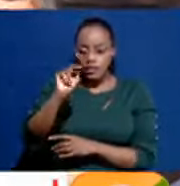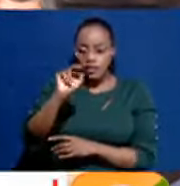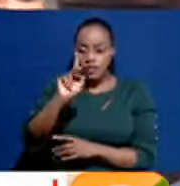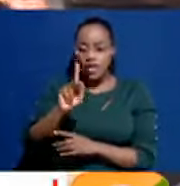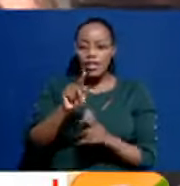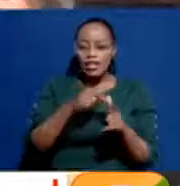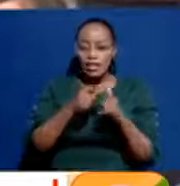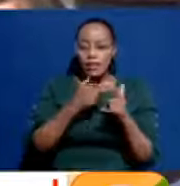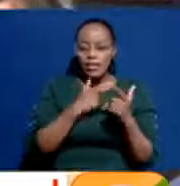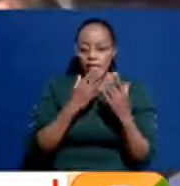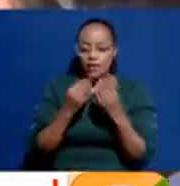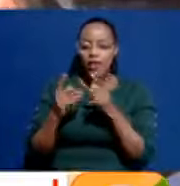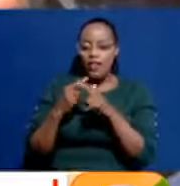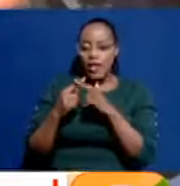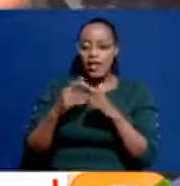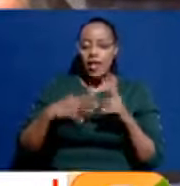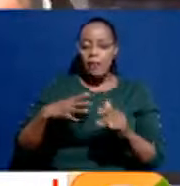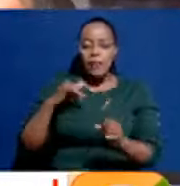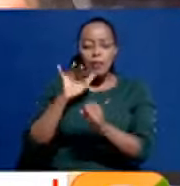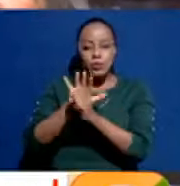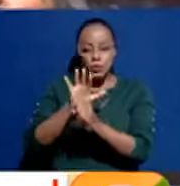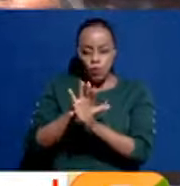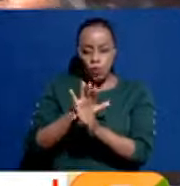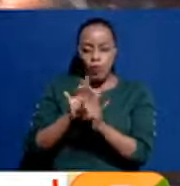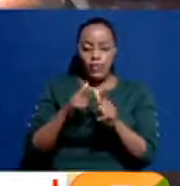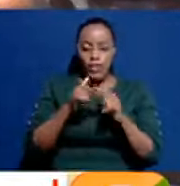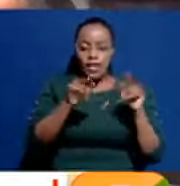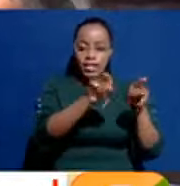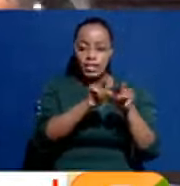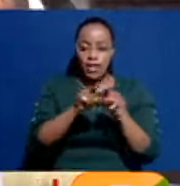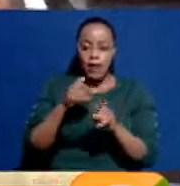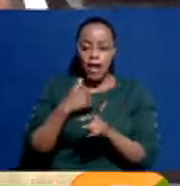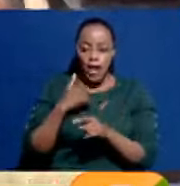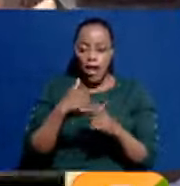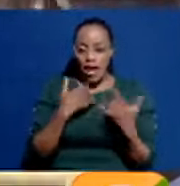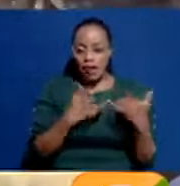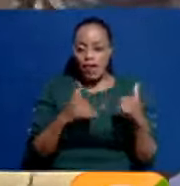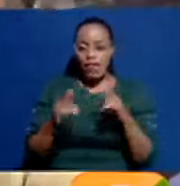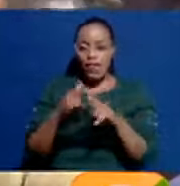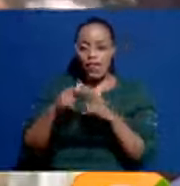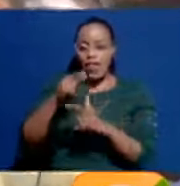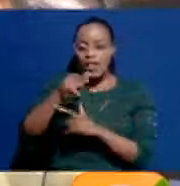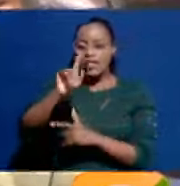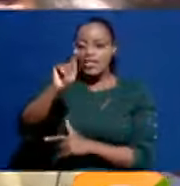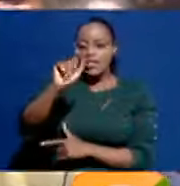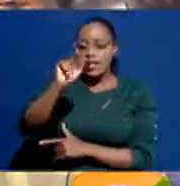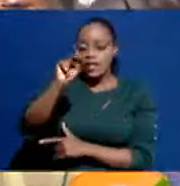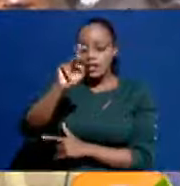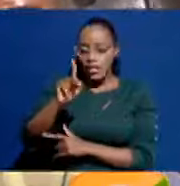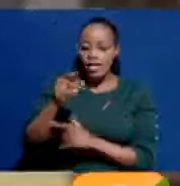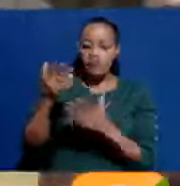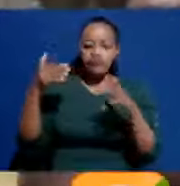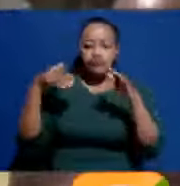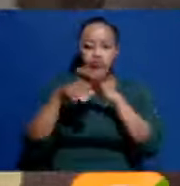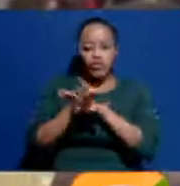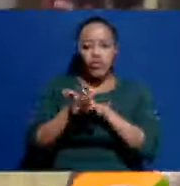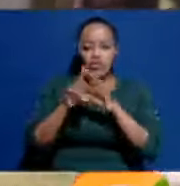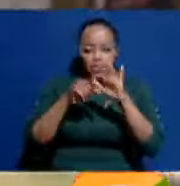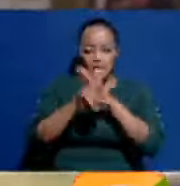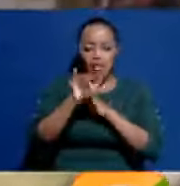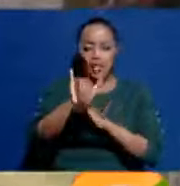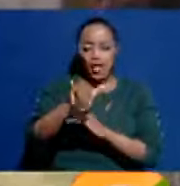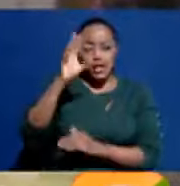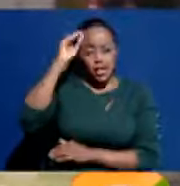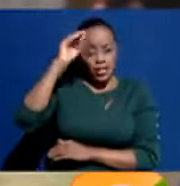light sana. Hasa wakati walikuwa watu excess, wakati walikuwa harakati ya kucheza. Hiyo septic ikasingi ndani ka watu wakaingia ndani. According to